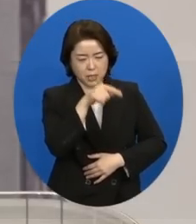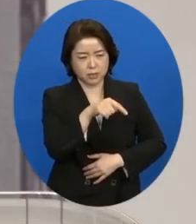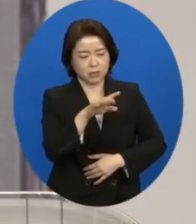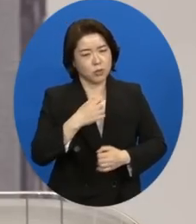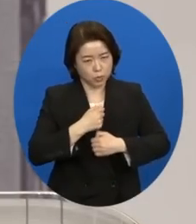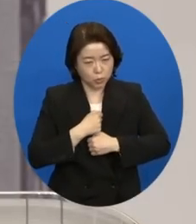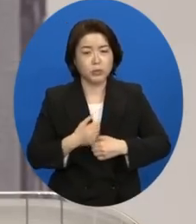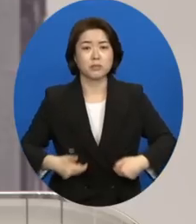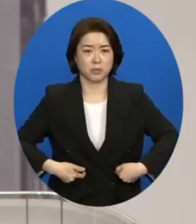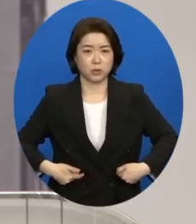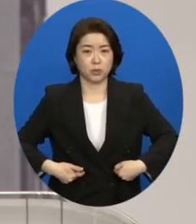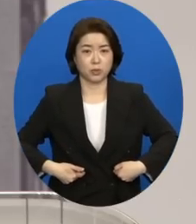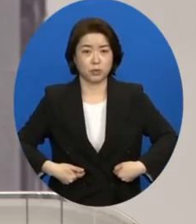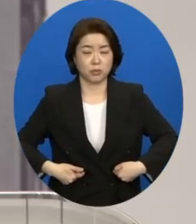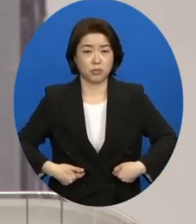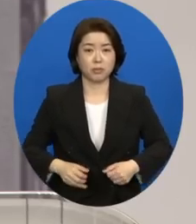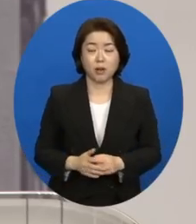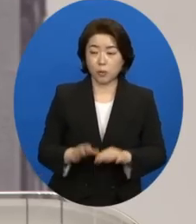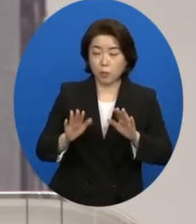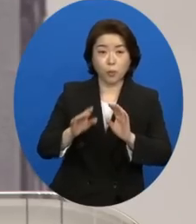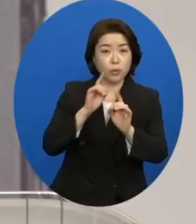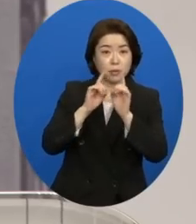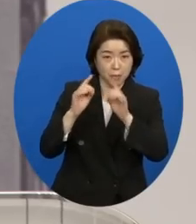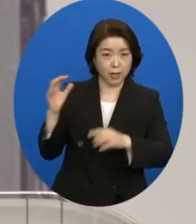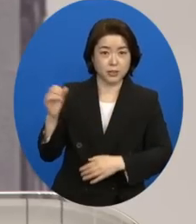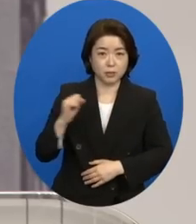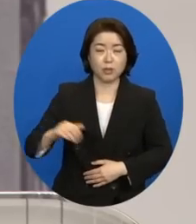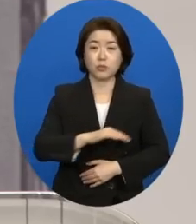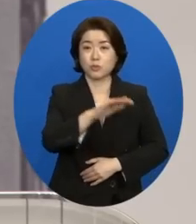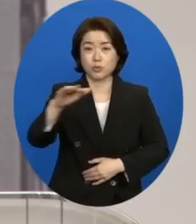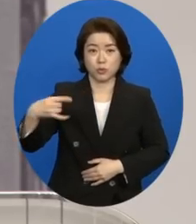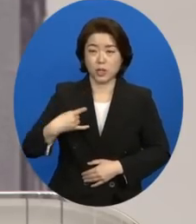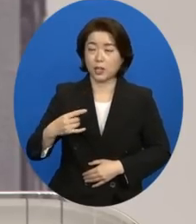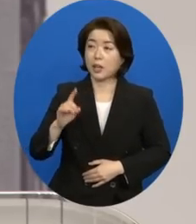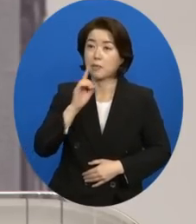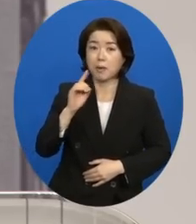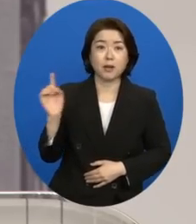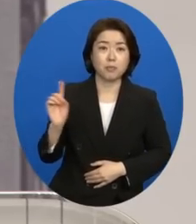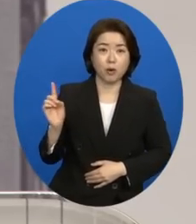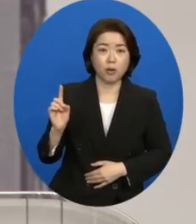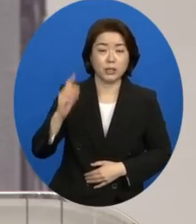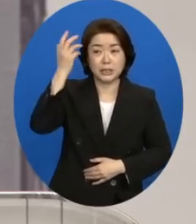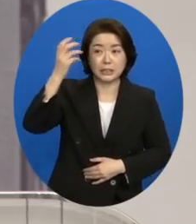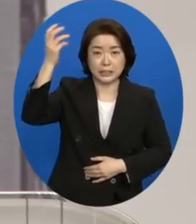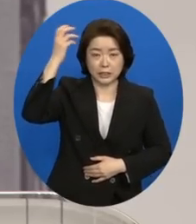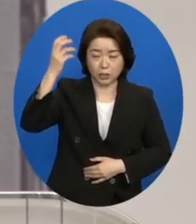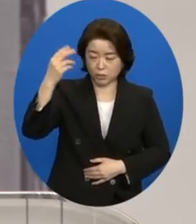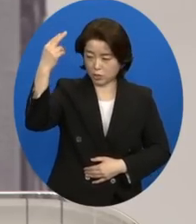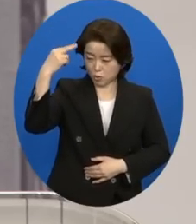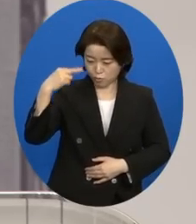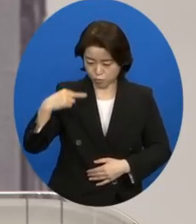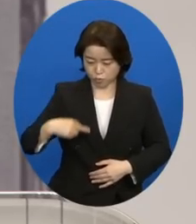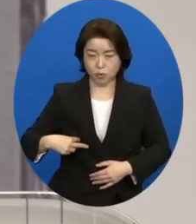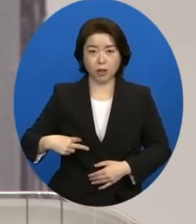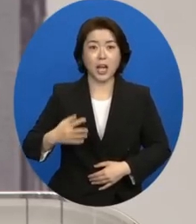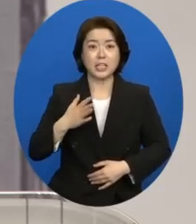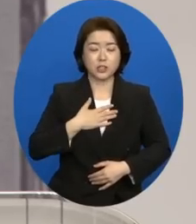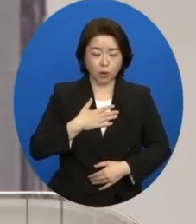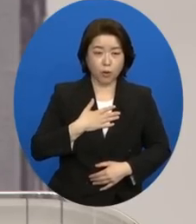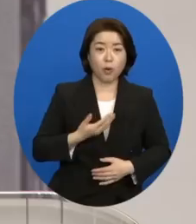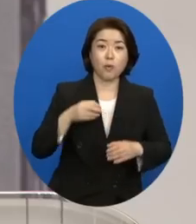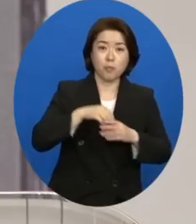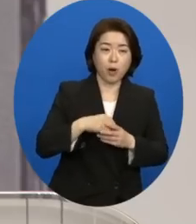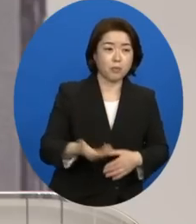돼 그 지금 오늘 말씀으로 하나님께서 우리에게 뭐 하고 계시냐 영적인 시티 촬영을 다 하는 거예요 저를 포함해서